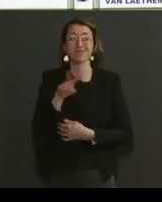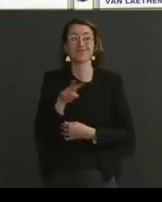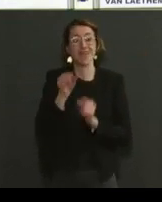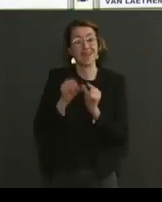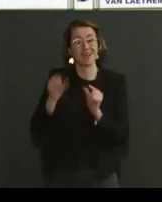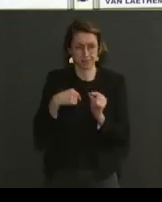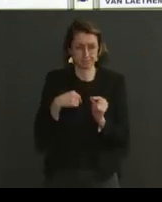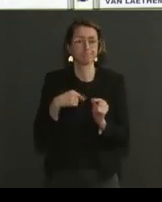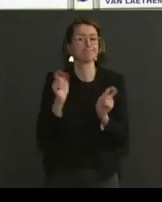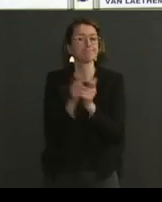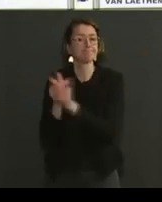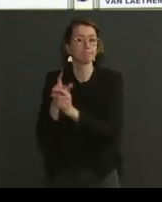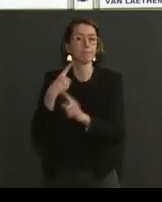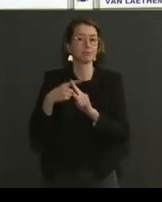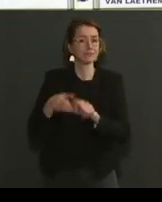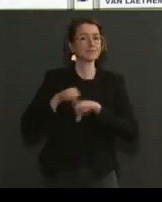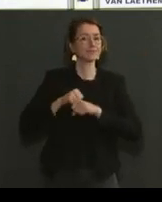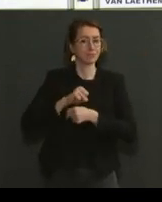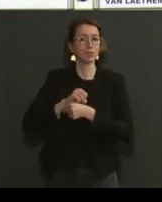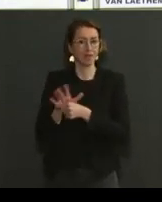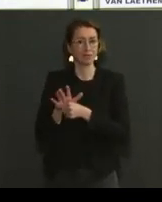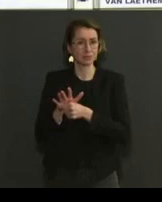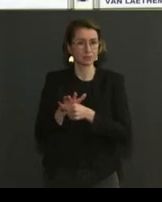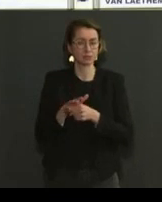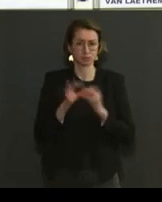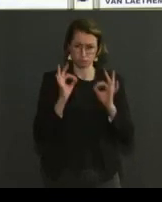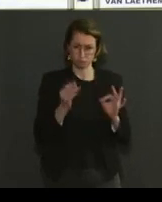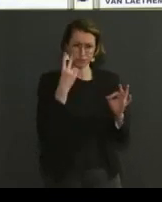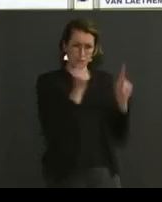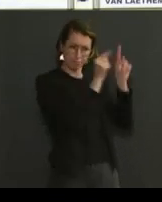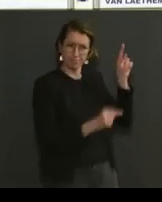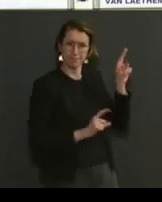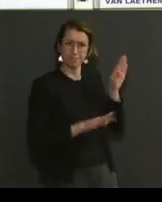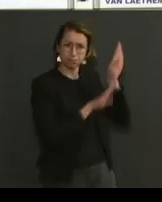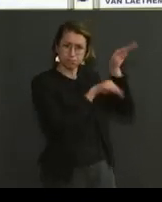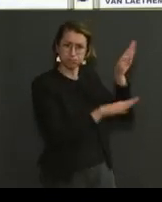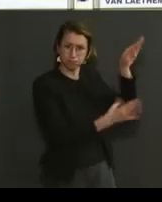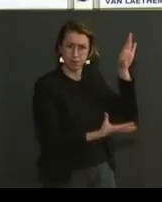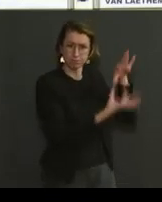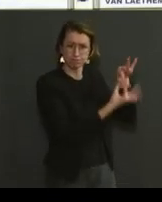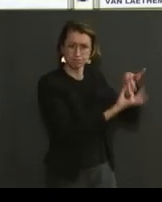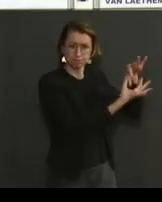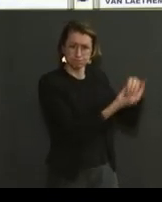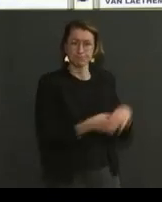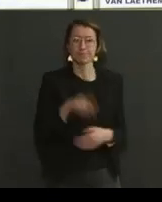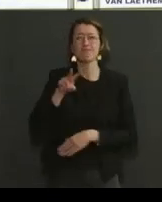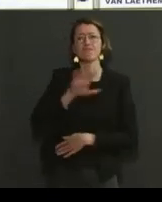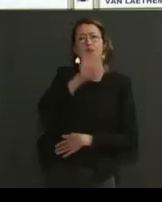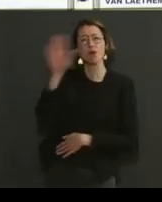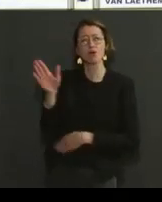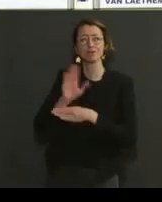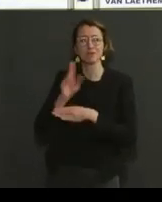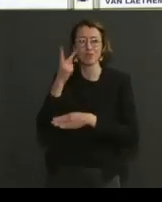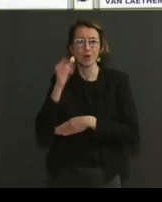regarde pour la Flandre, par exemple, on se rend compte que la quantité de virus excrété au niveau